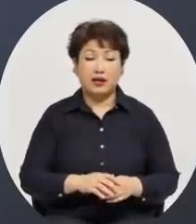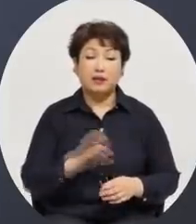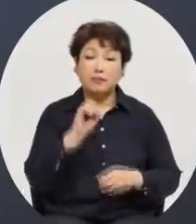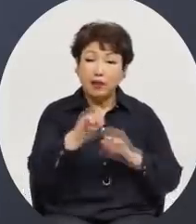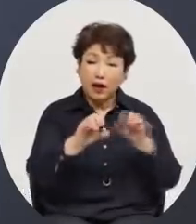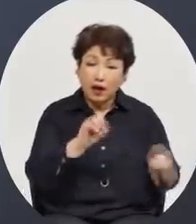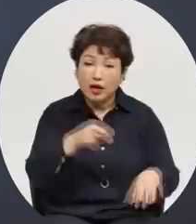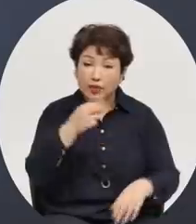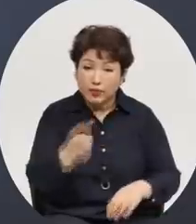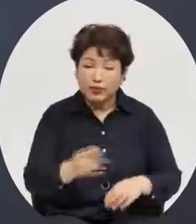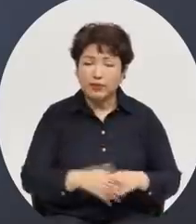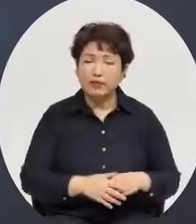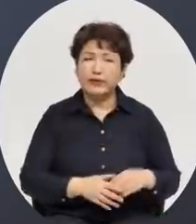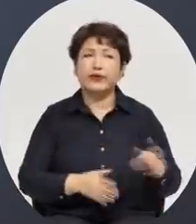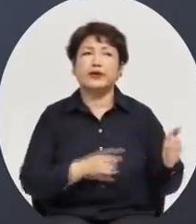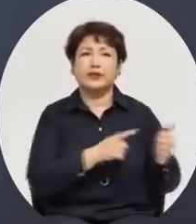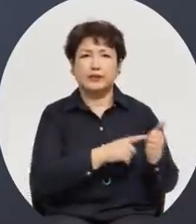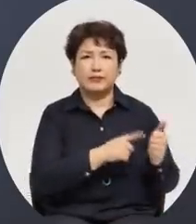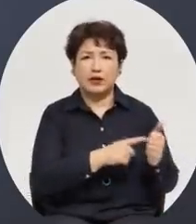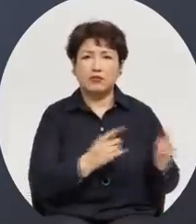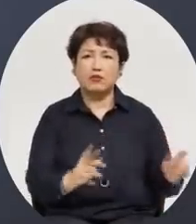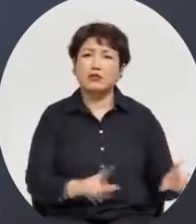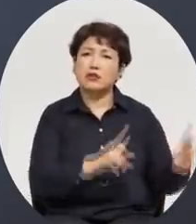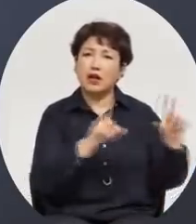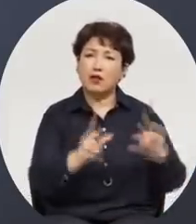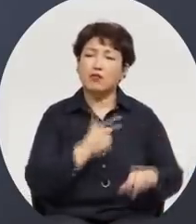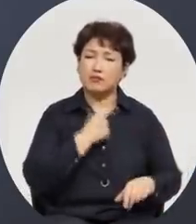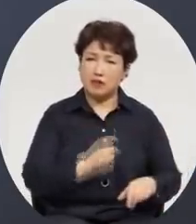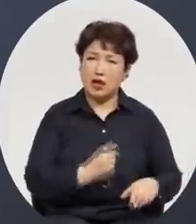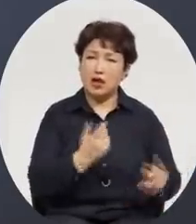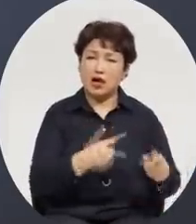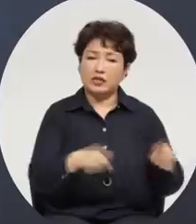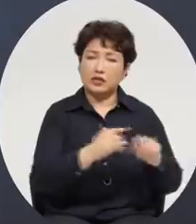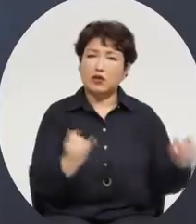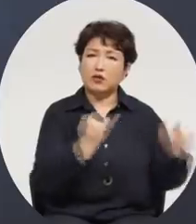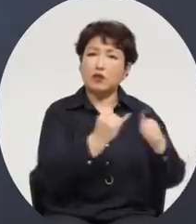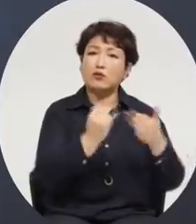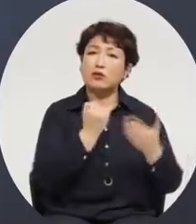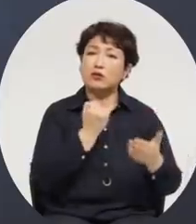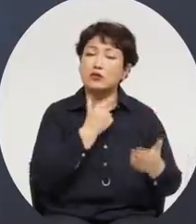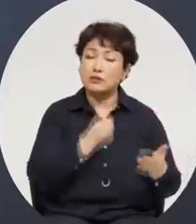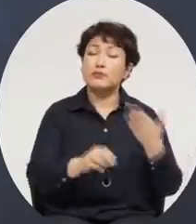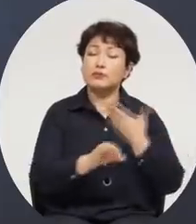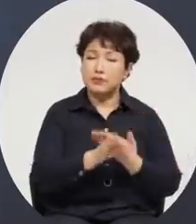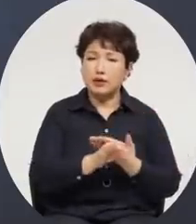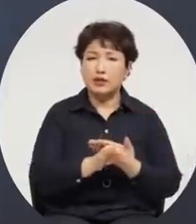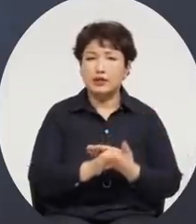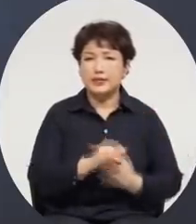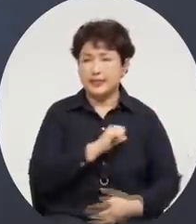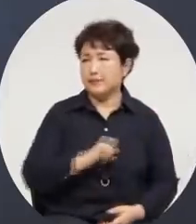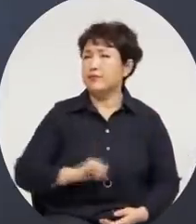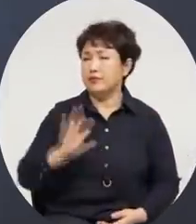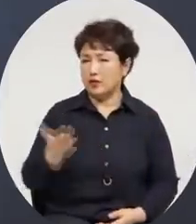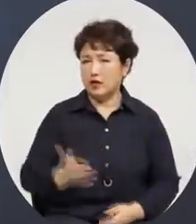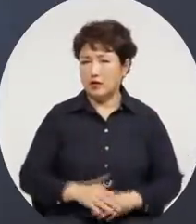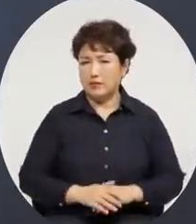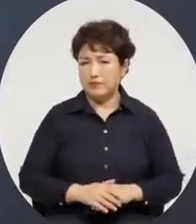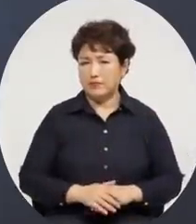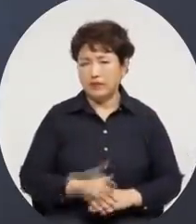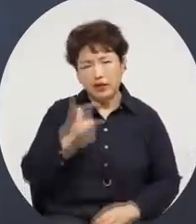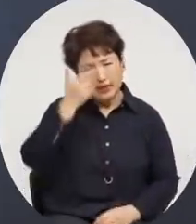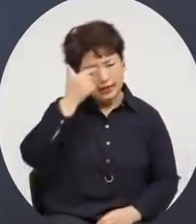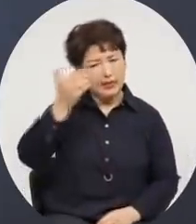어때요? 뭐든지 예 하고 살면 된다. 아이고 뭐 조선시대나 뭐 고려시대나